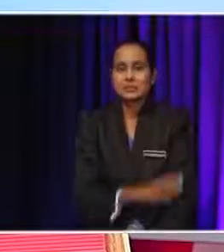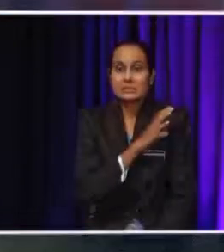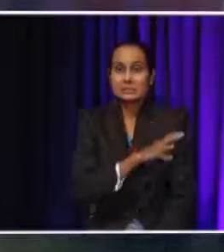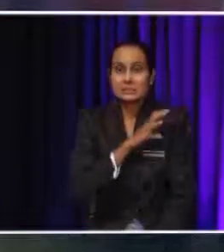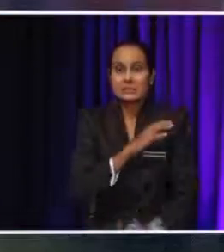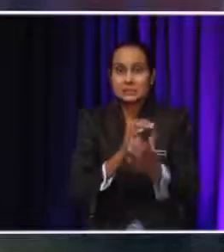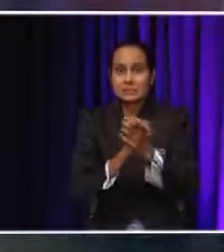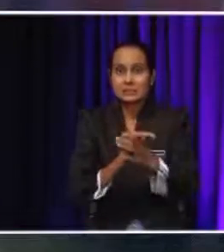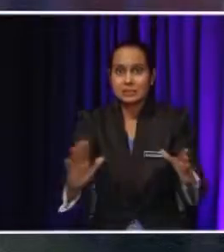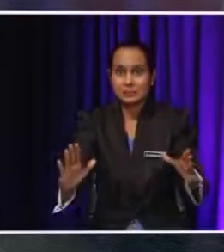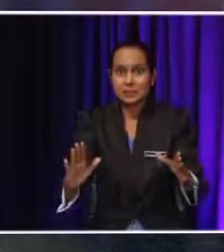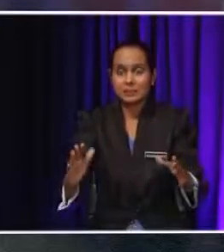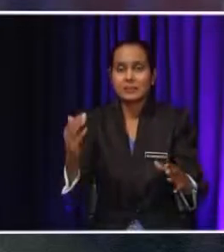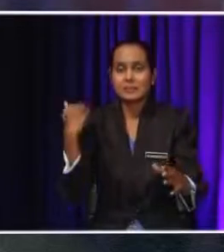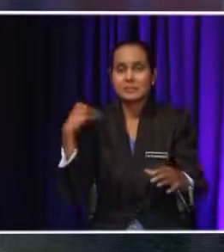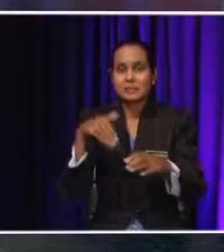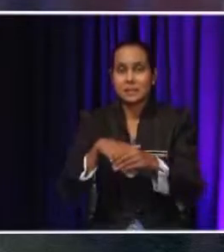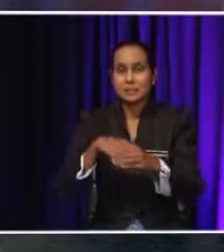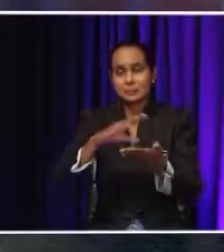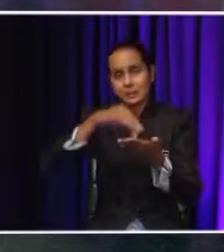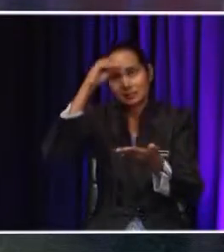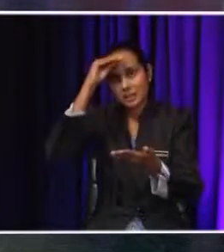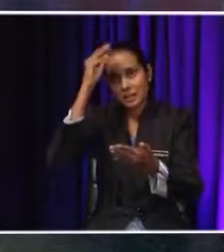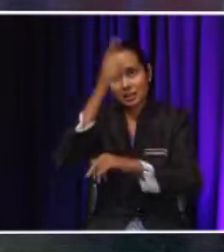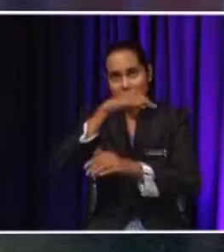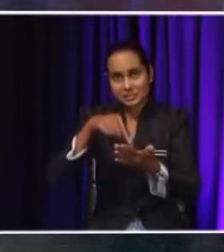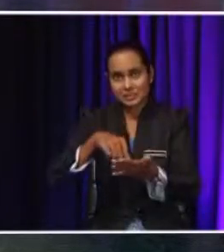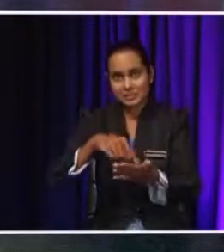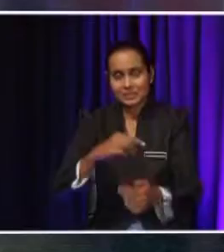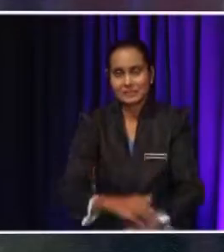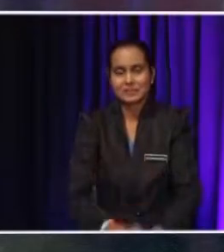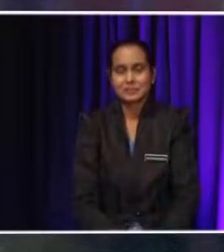diterapkan dalam pelajaran kita pada hari ini